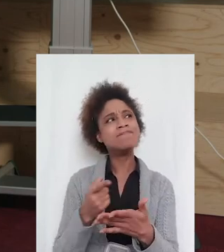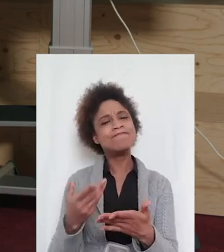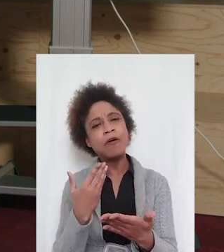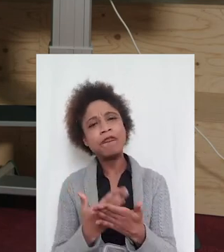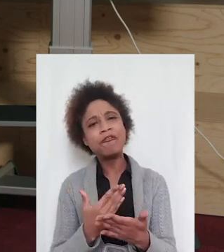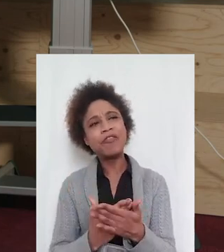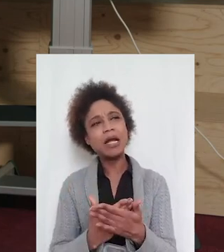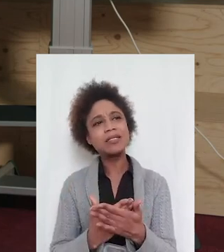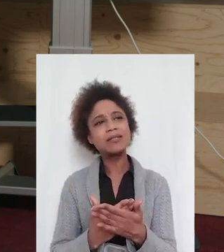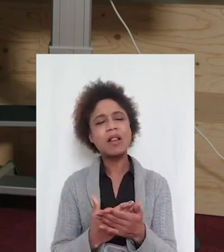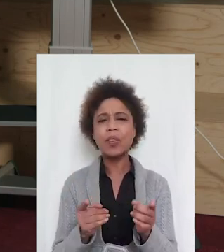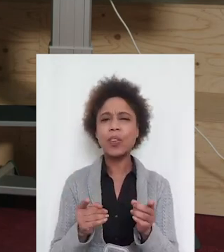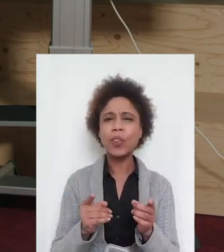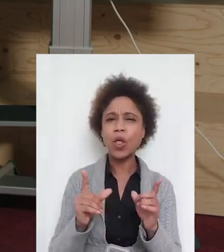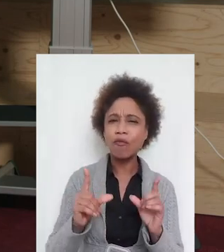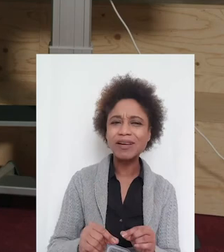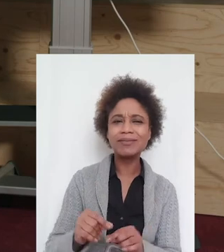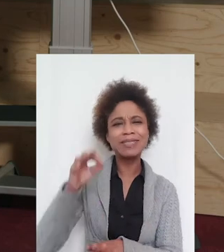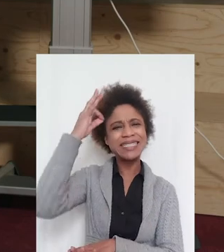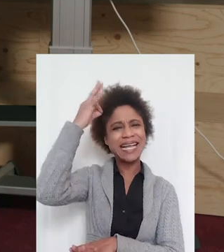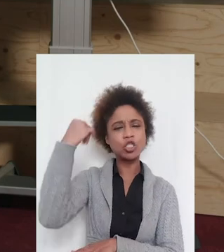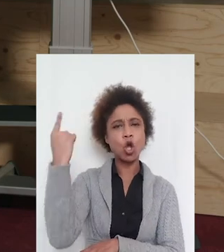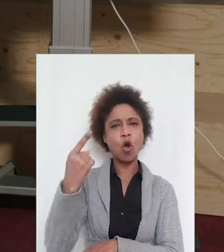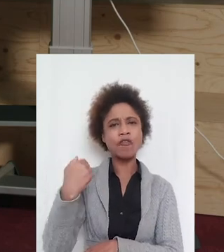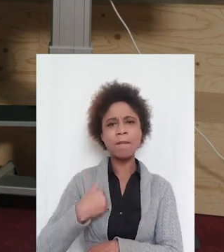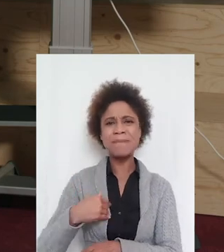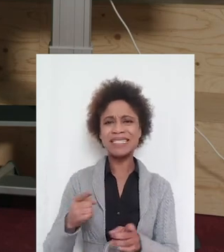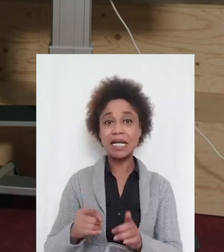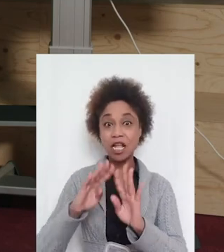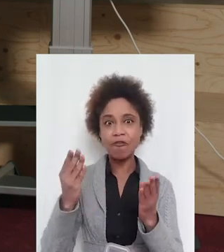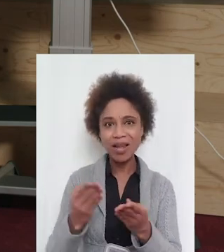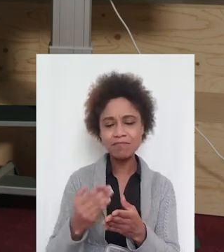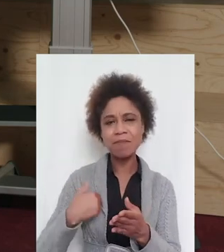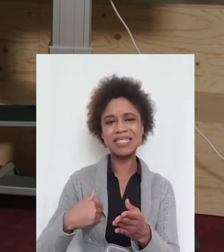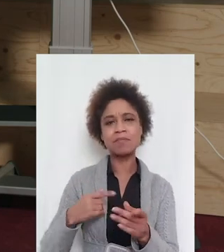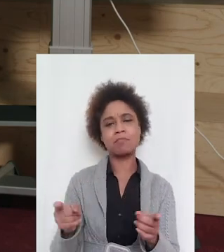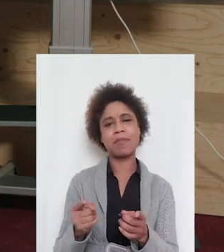weinig kennis is over mensen met beperkingen en de wereld van mensen met beperkingen.